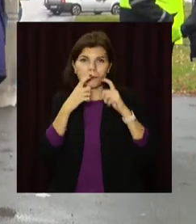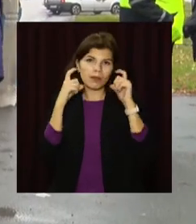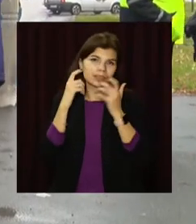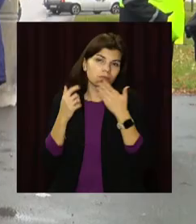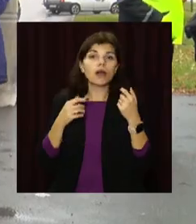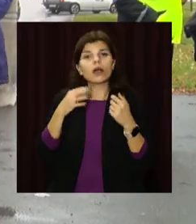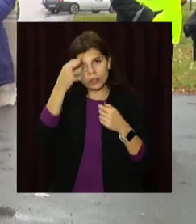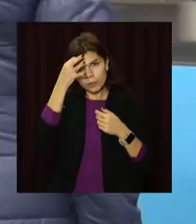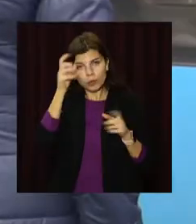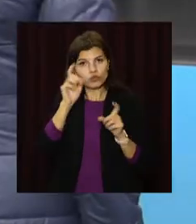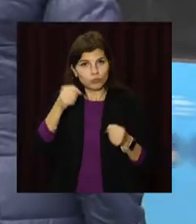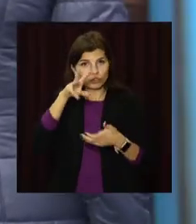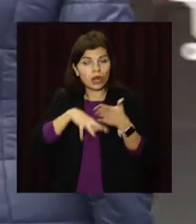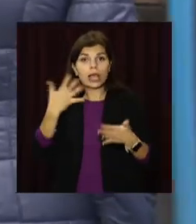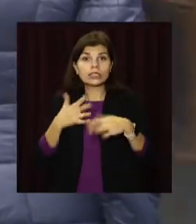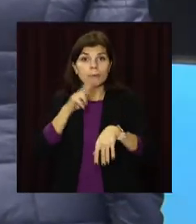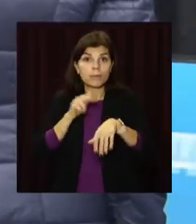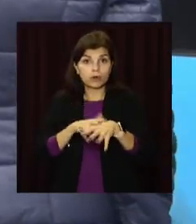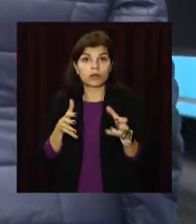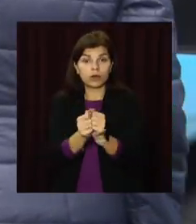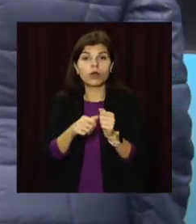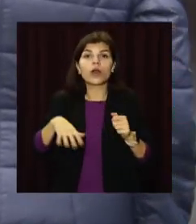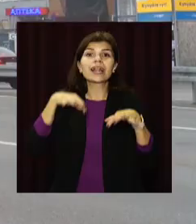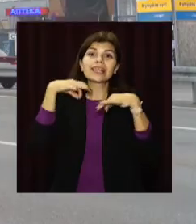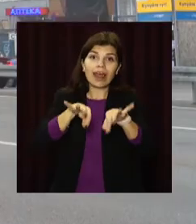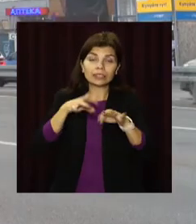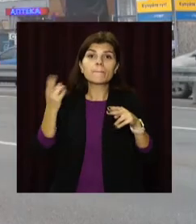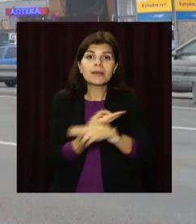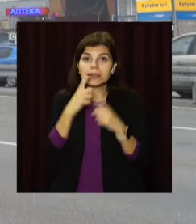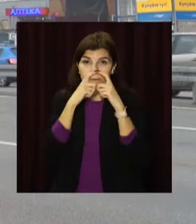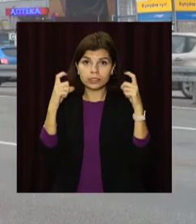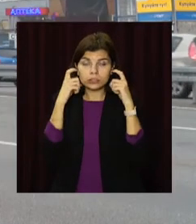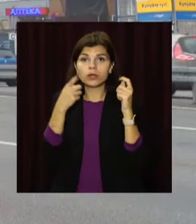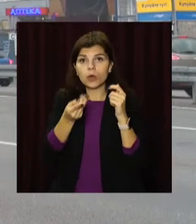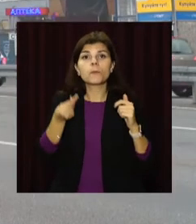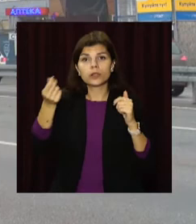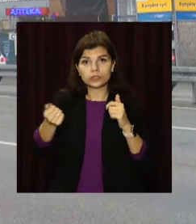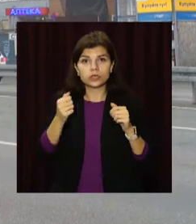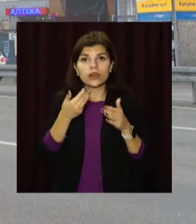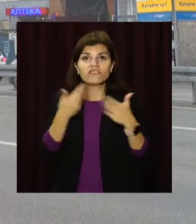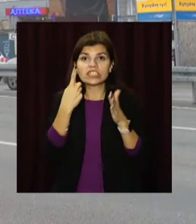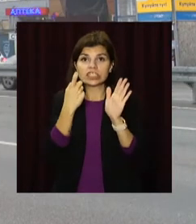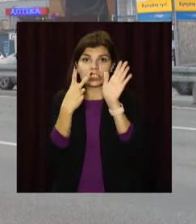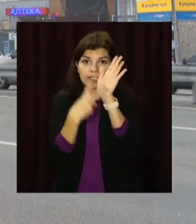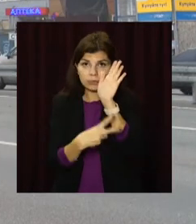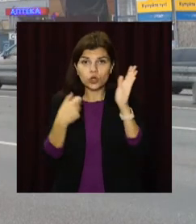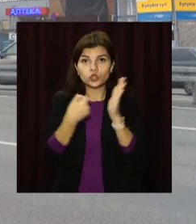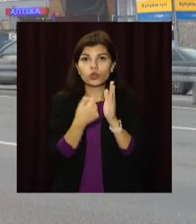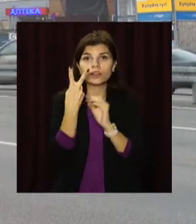про штрафи. Якщо поліція застукає вас у громадському транспорті без маски, доведеться сплатити від 170